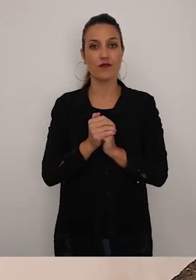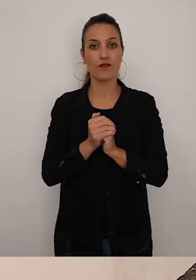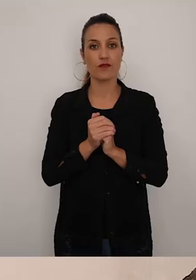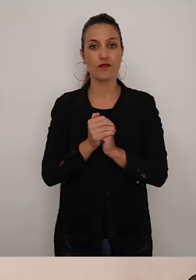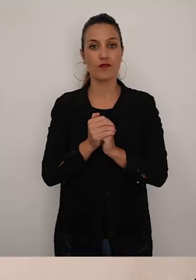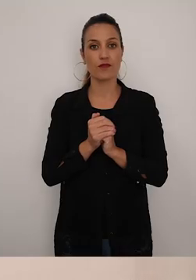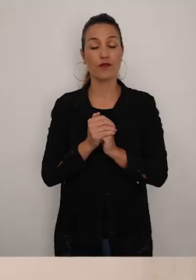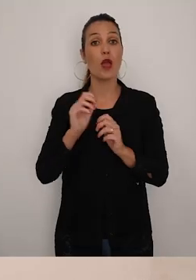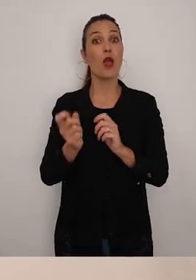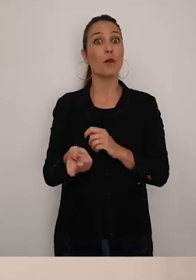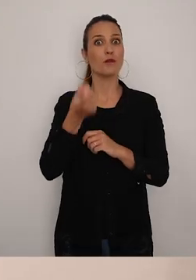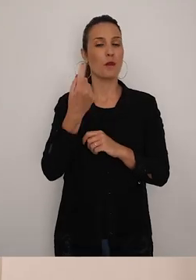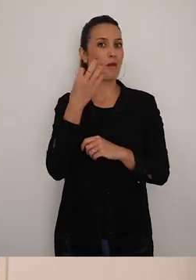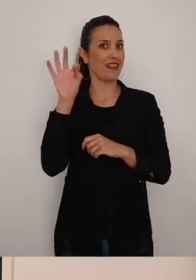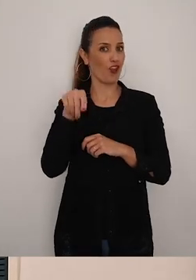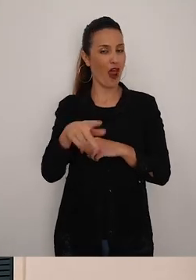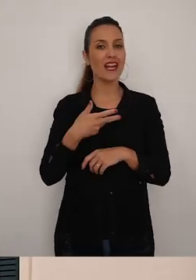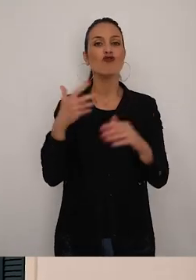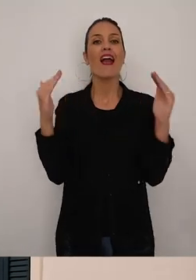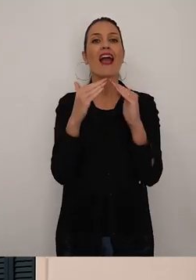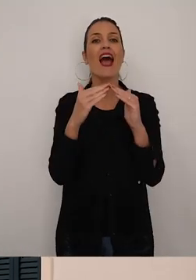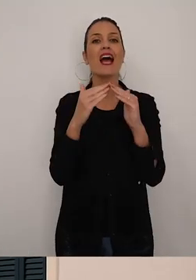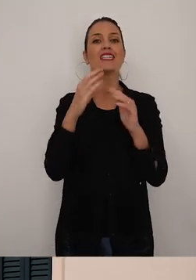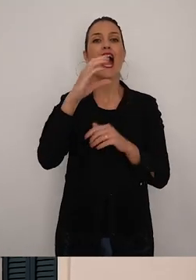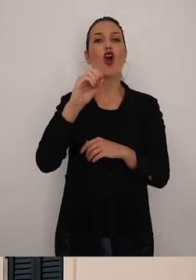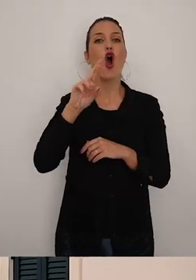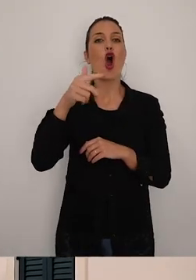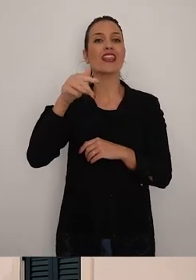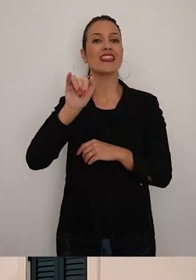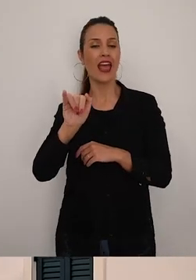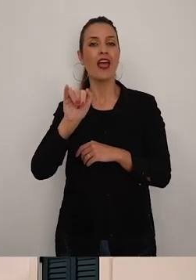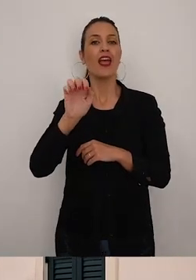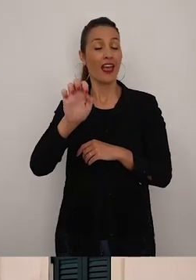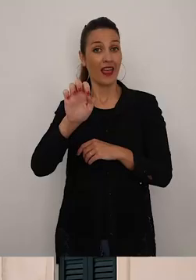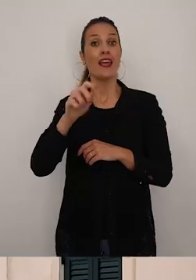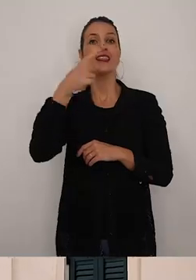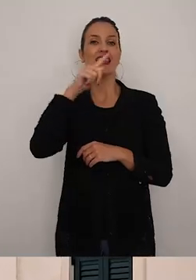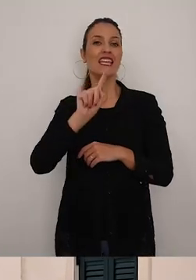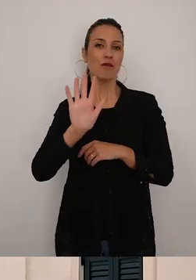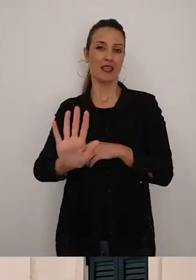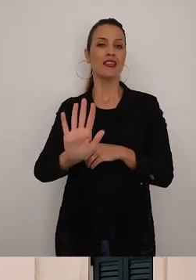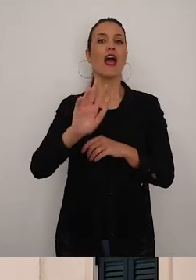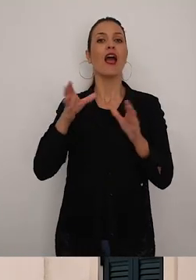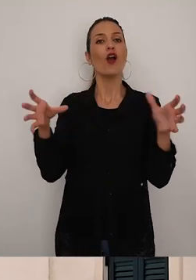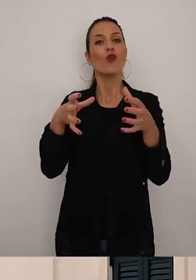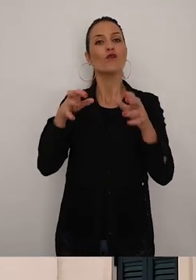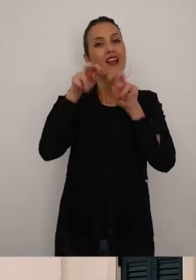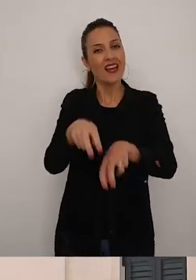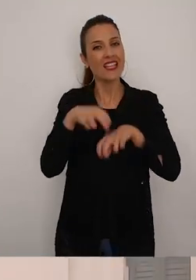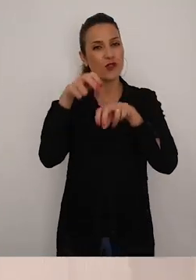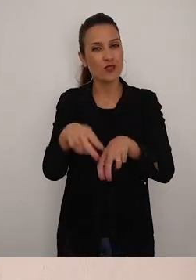Tra queste spiccano le case a corte, simbolo indiscusso della civiltà contadina di un tempo ed espressione di una